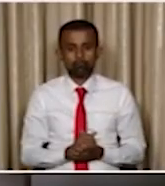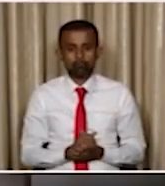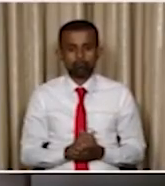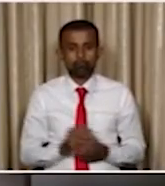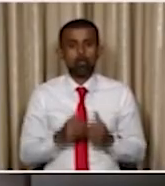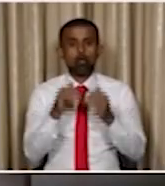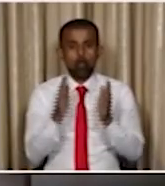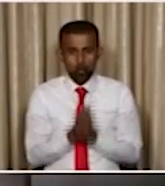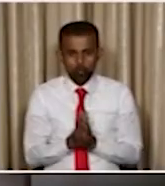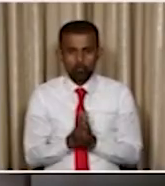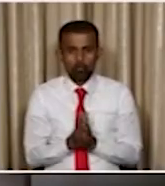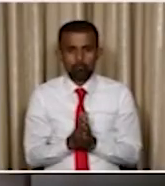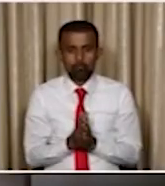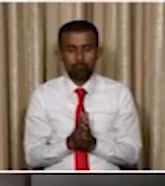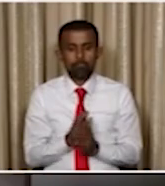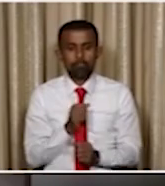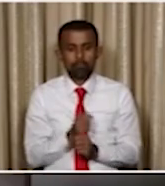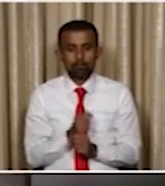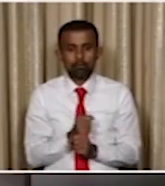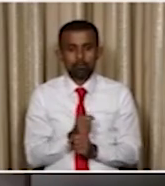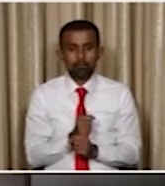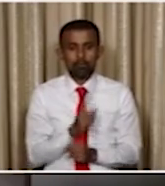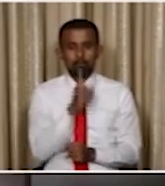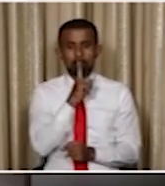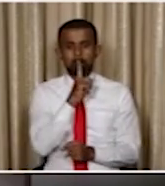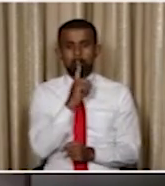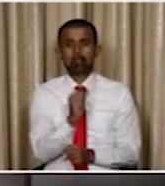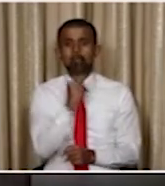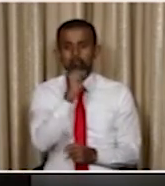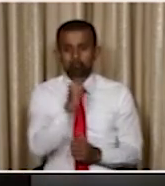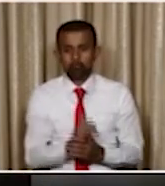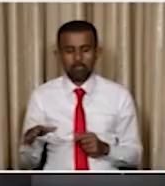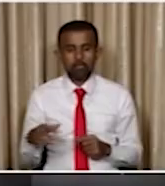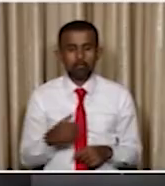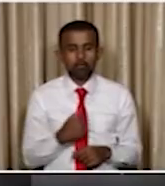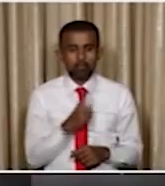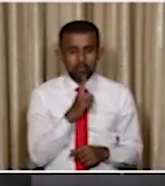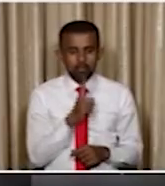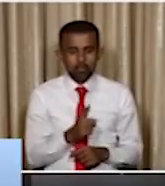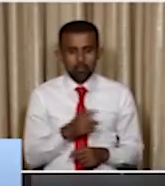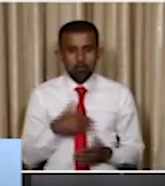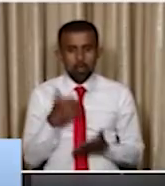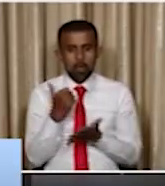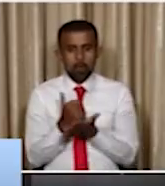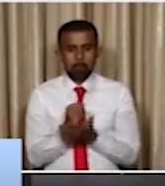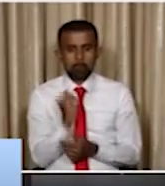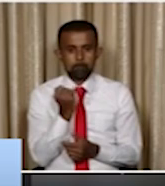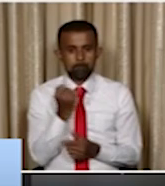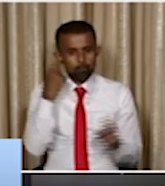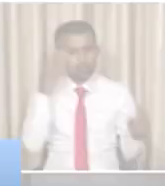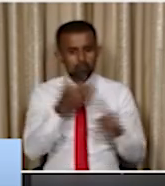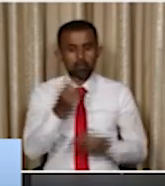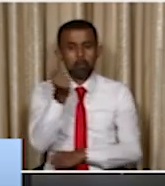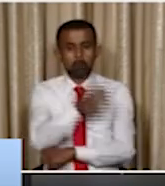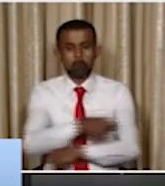ඔක්කොම සිද්ධ වෙනකොට ආණ්ඩු ඇයි පමෙක් වගේ හිටියේ කියලා මම අහන්න කැමති. හරි හරි ඒ ප්‍රශ්නේ අහන්න. මහා බැංකුවේ නිලධාරීන් සම්බන්ධයෙන් ගන්න